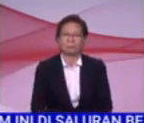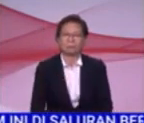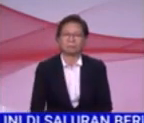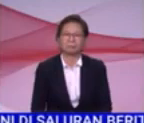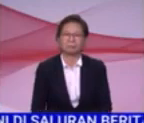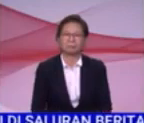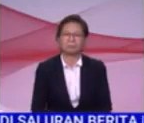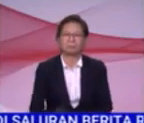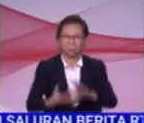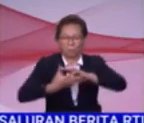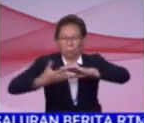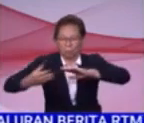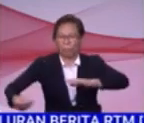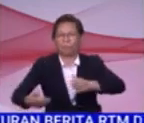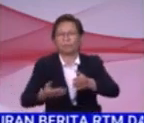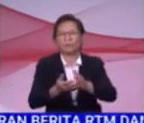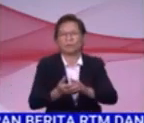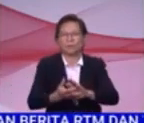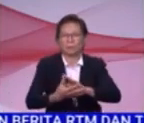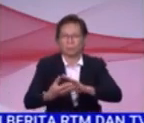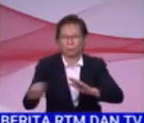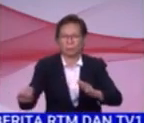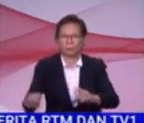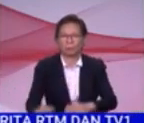menirunya dan mereka